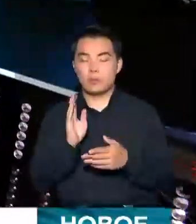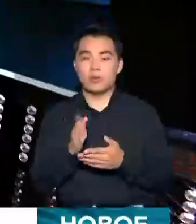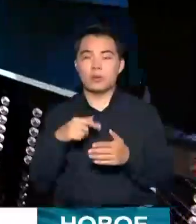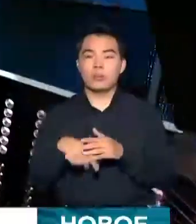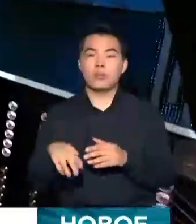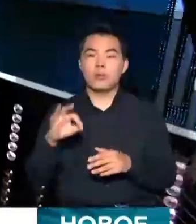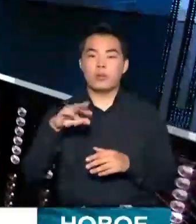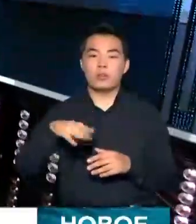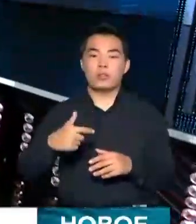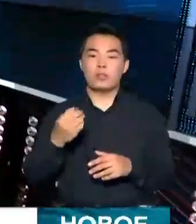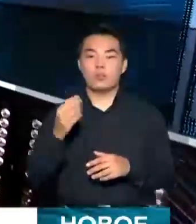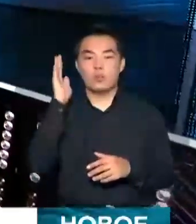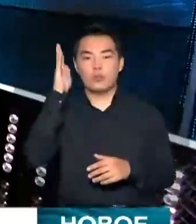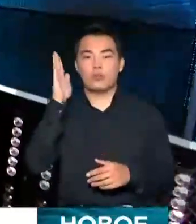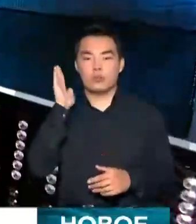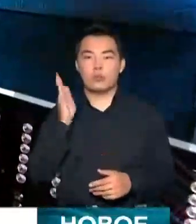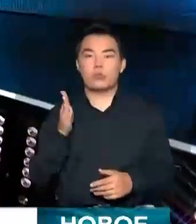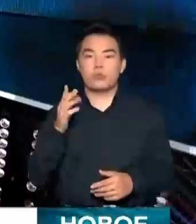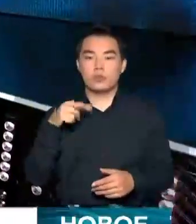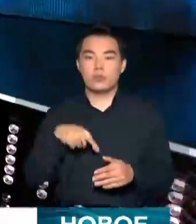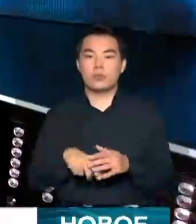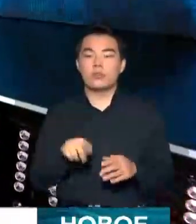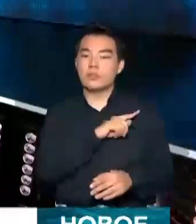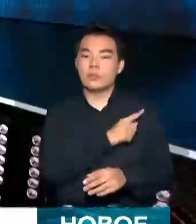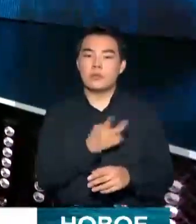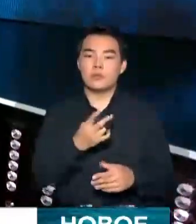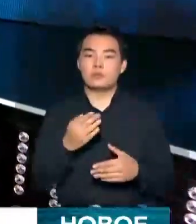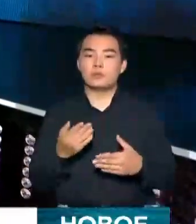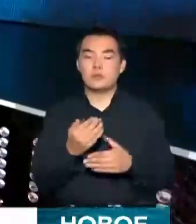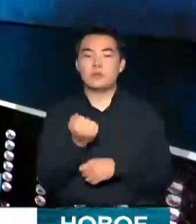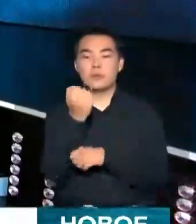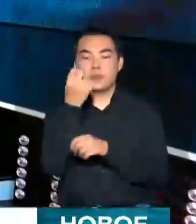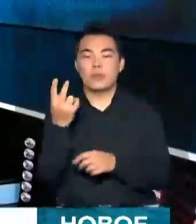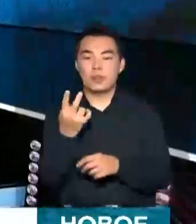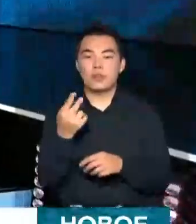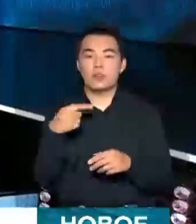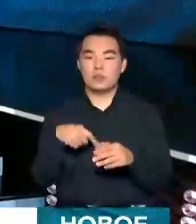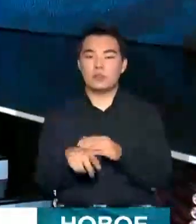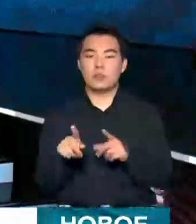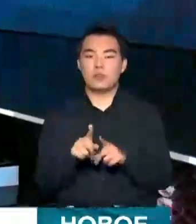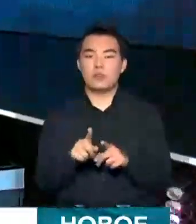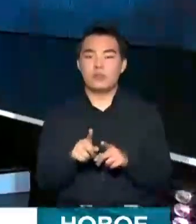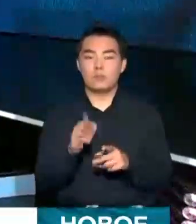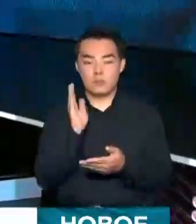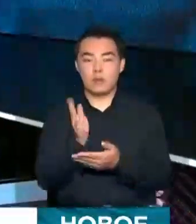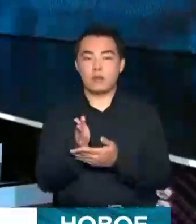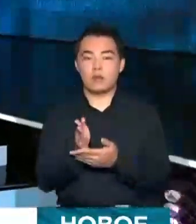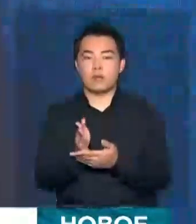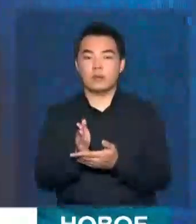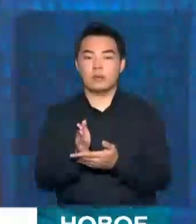в будущем, то есть для этого нужно прилагать очень много усилий, но, к счастью, они есть. Сейчас вот о каких усилиях мы